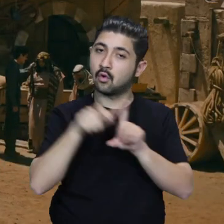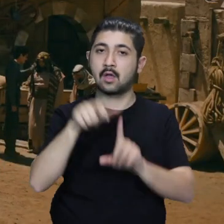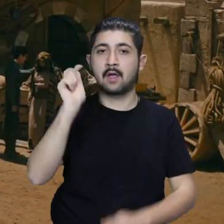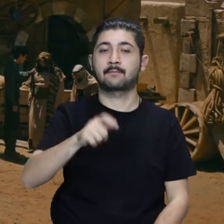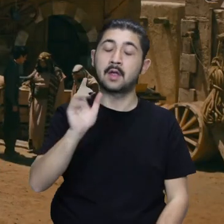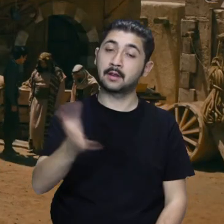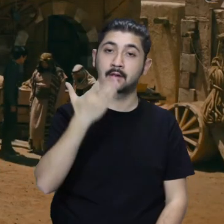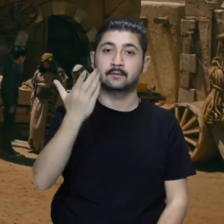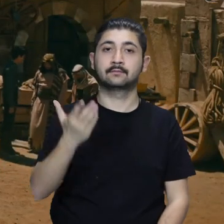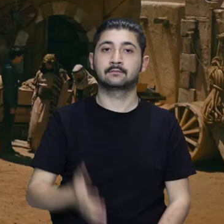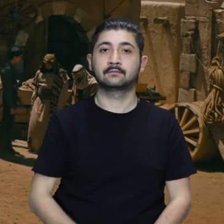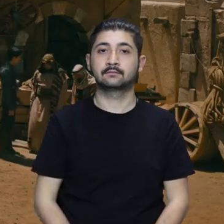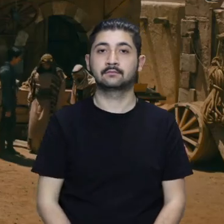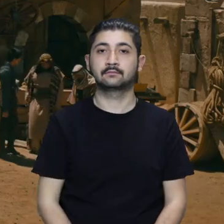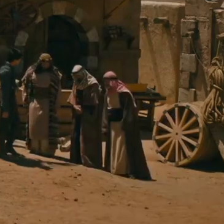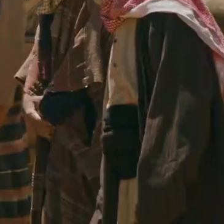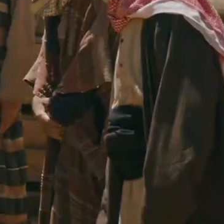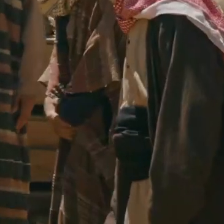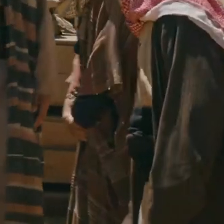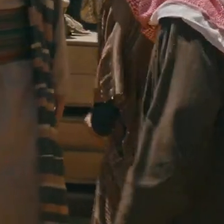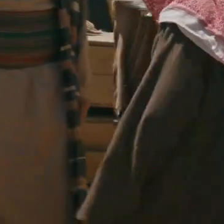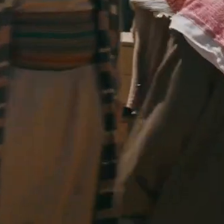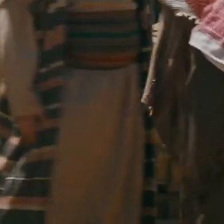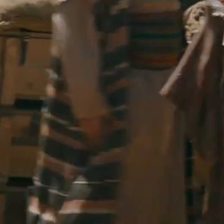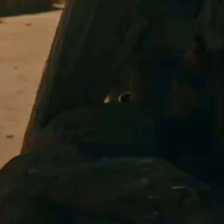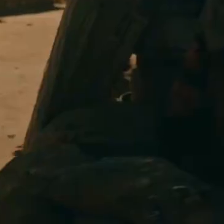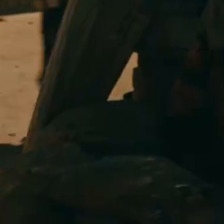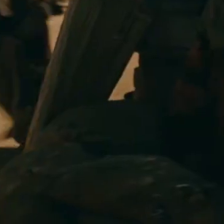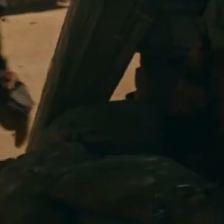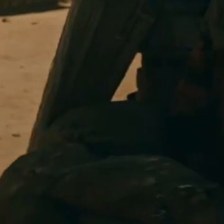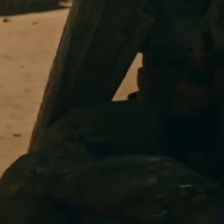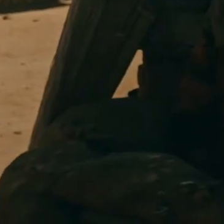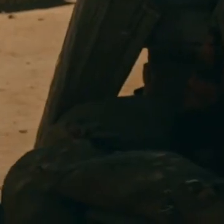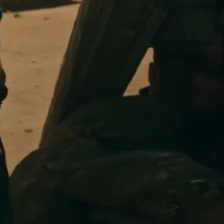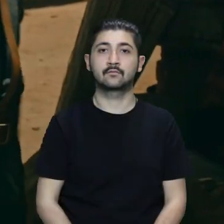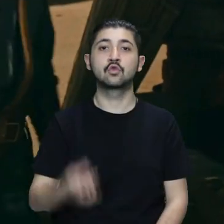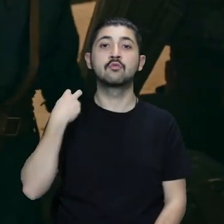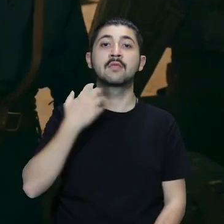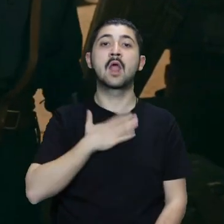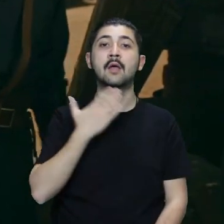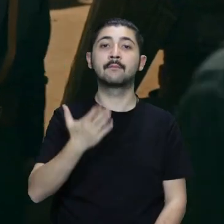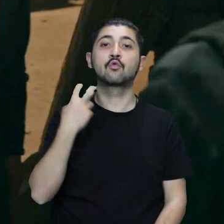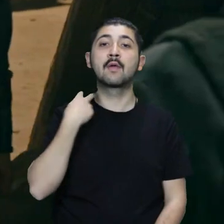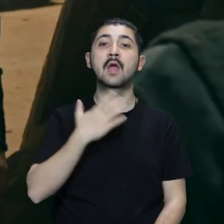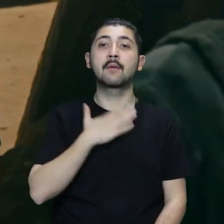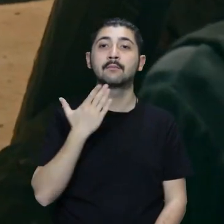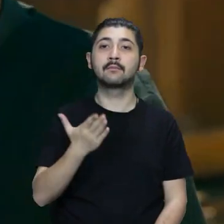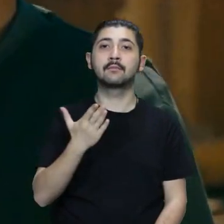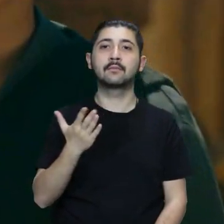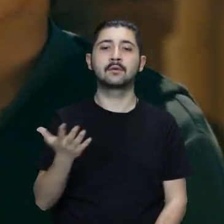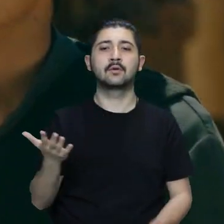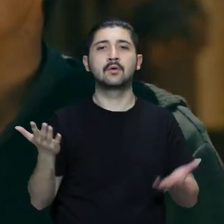Haydi. Adamlar başları önde giderken Resul koştura koştura geldi. Kumandanım, kumandanım.